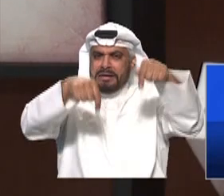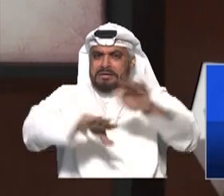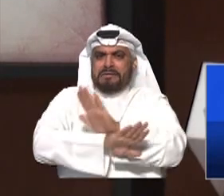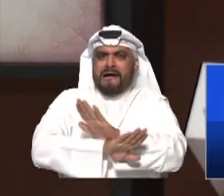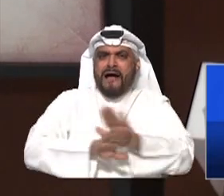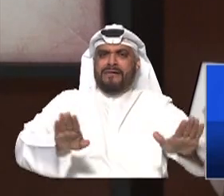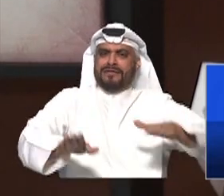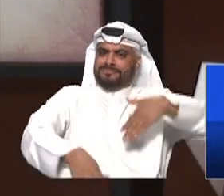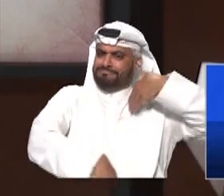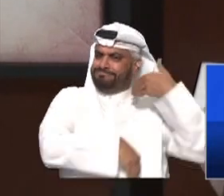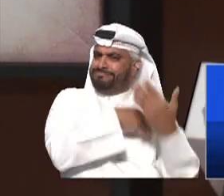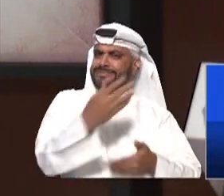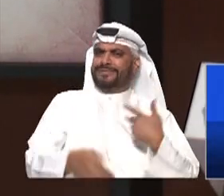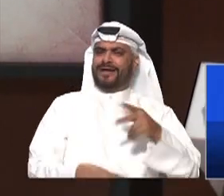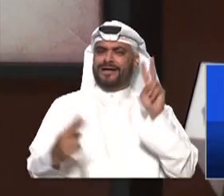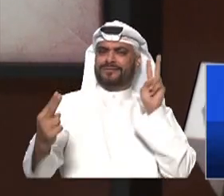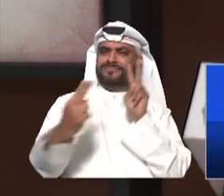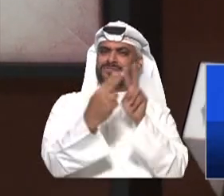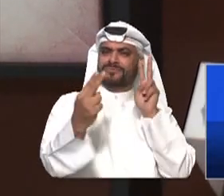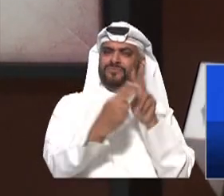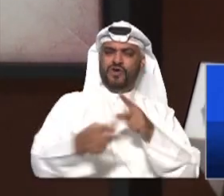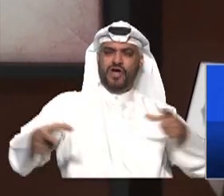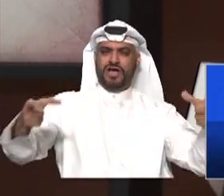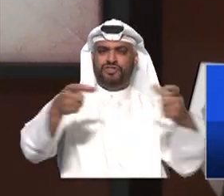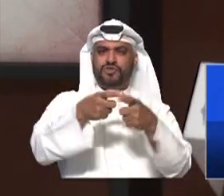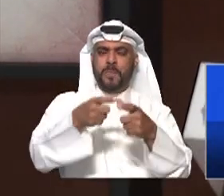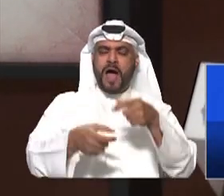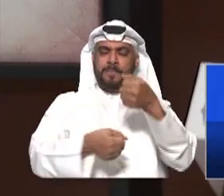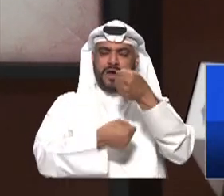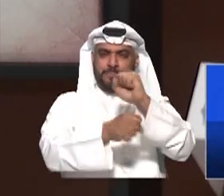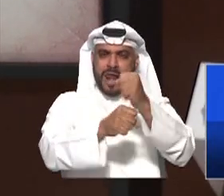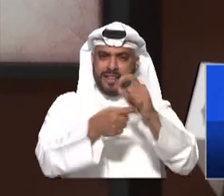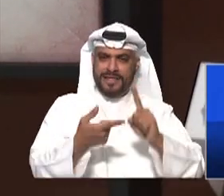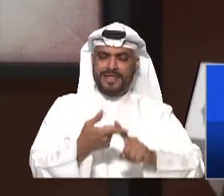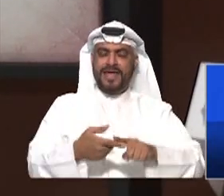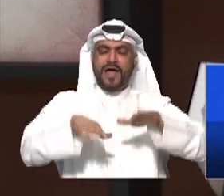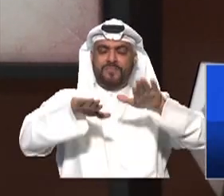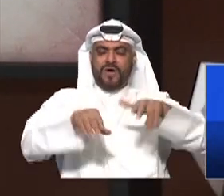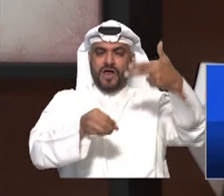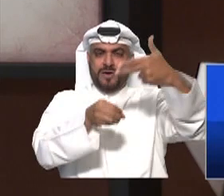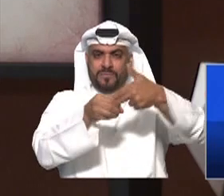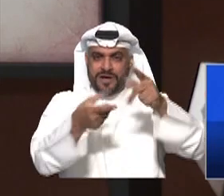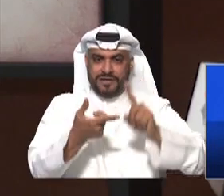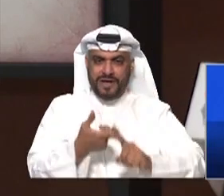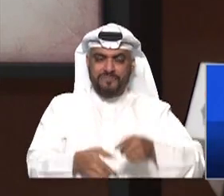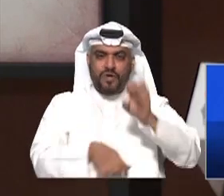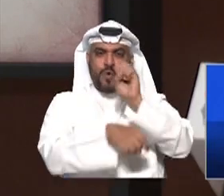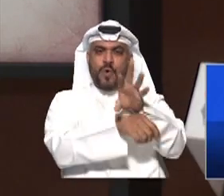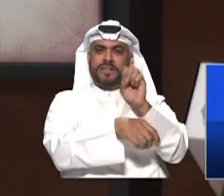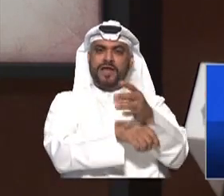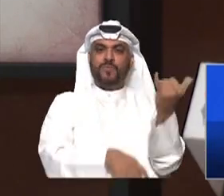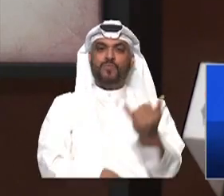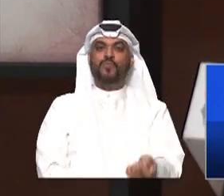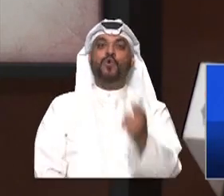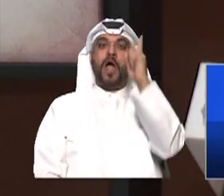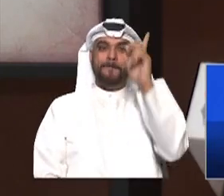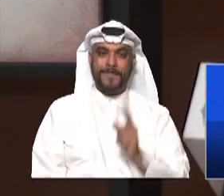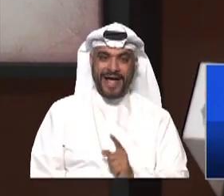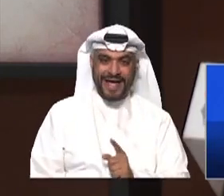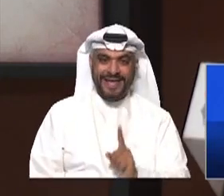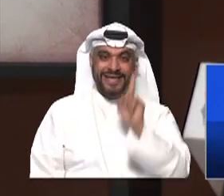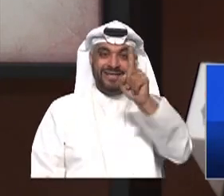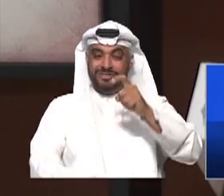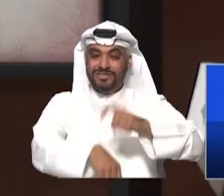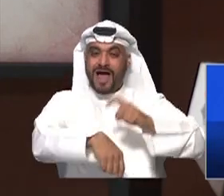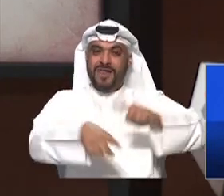عجلة المشاريع النفطية إلى الأمام. نحتاج أن نؤدي مشاريعنا باعتبارها مشاريع نفطية باعتبارها مشاريع مهمة